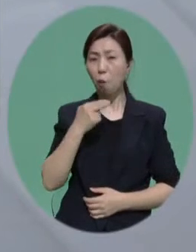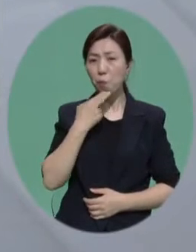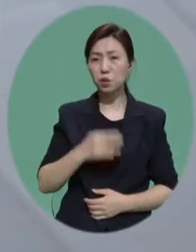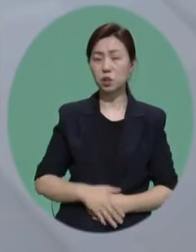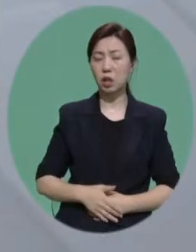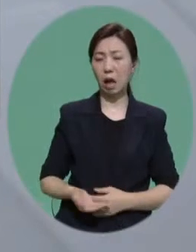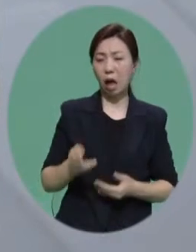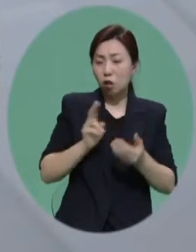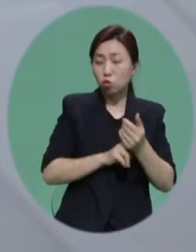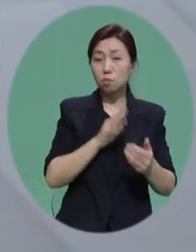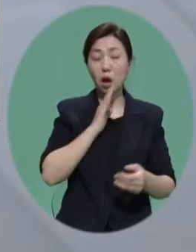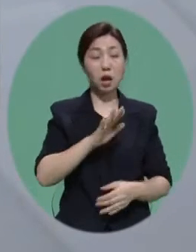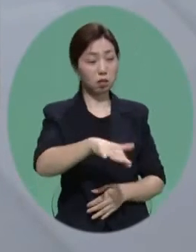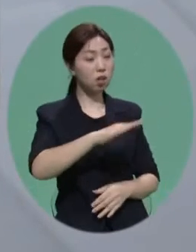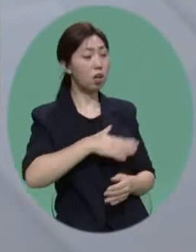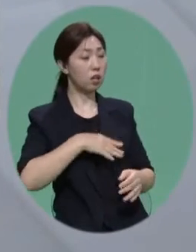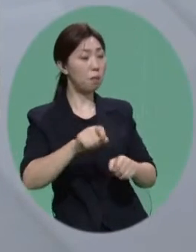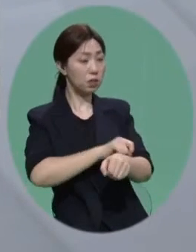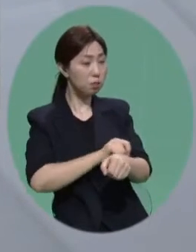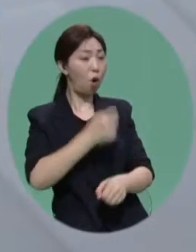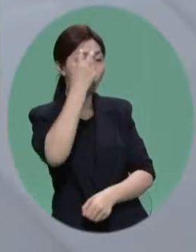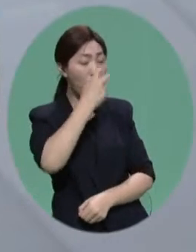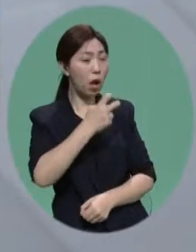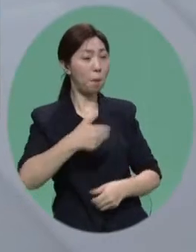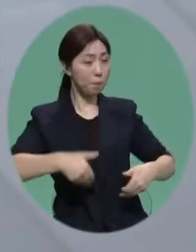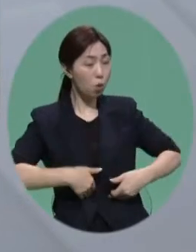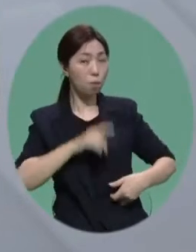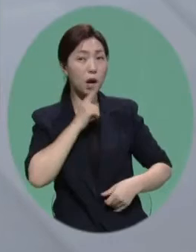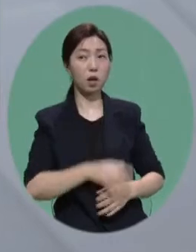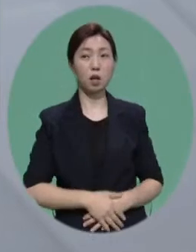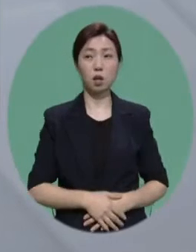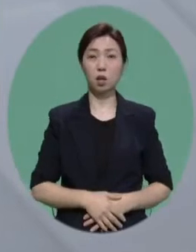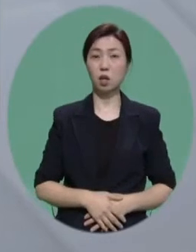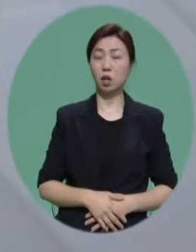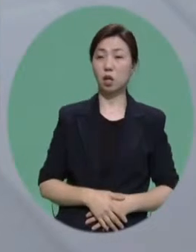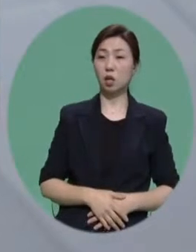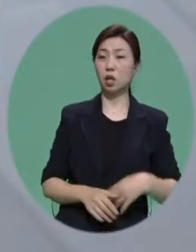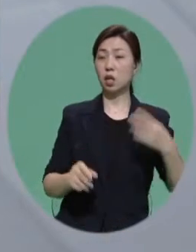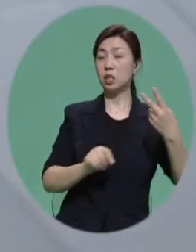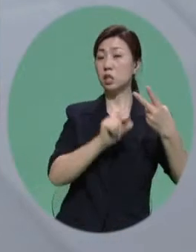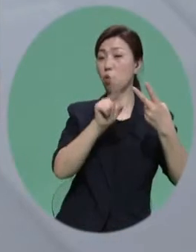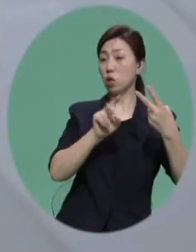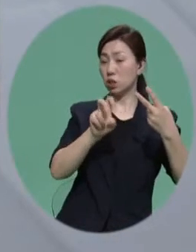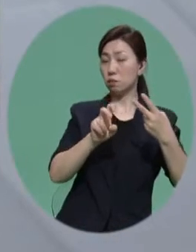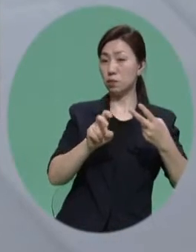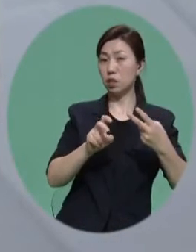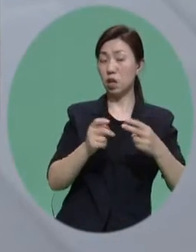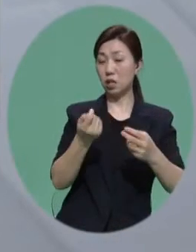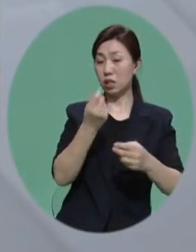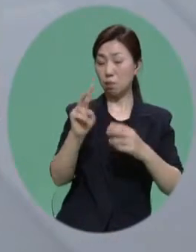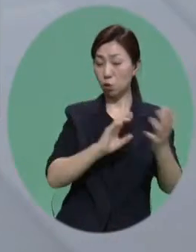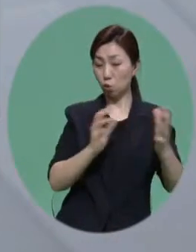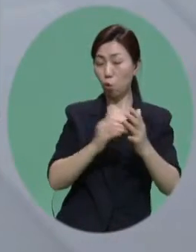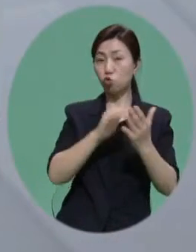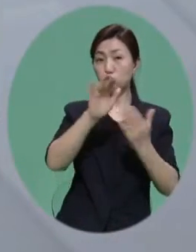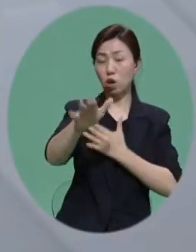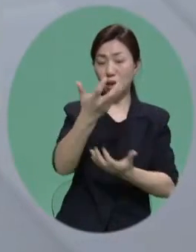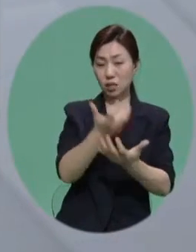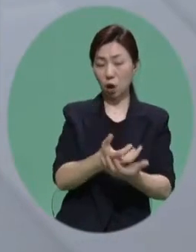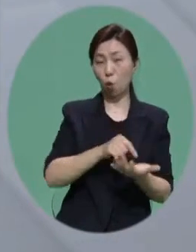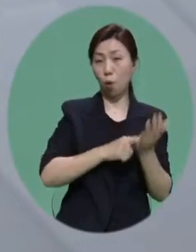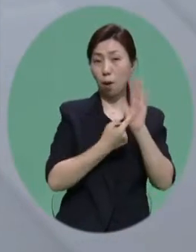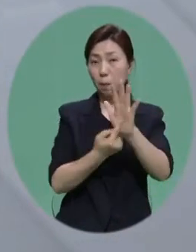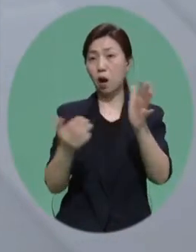않습니까 그래서 특검을 외전 2월 25일 우리집이 토론 이후에 다 나온 자료를 그때도 제가 말씀을 들었고